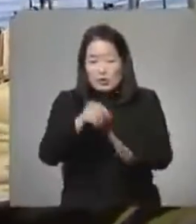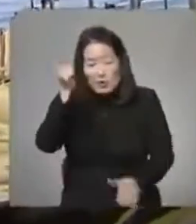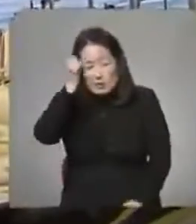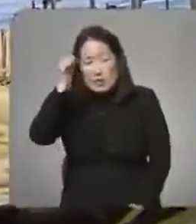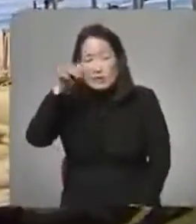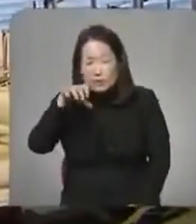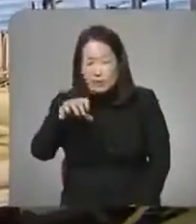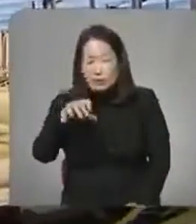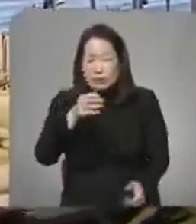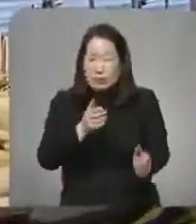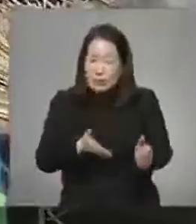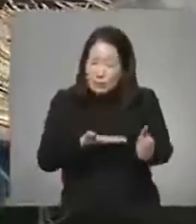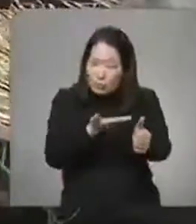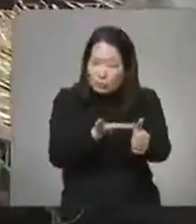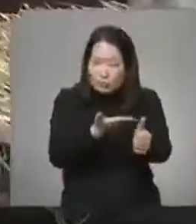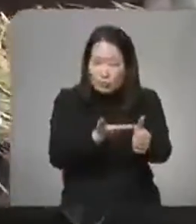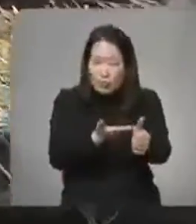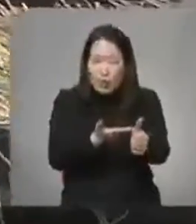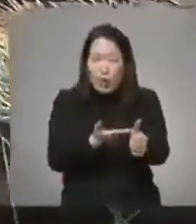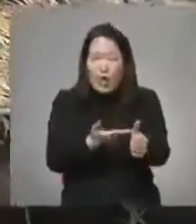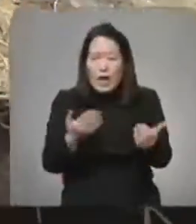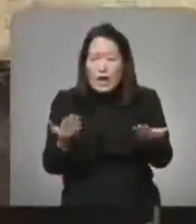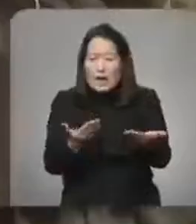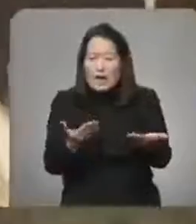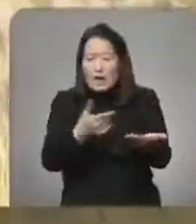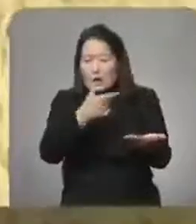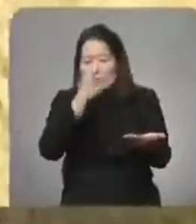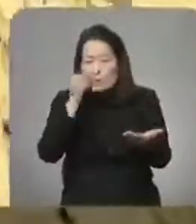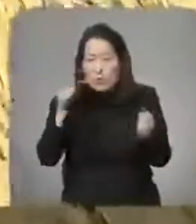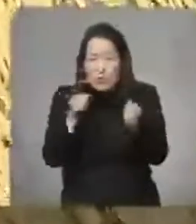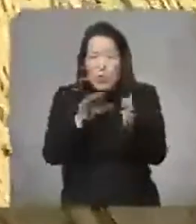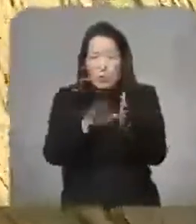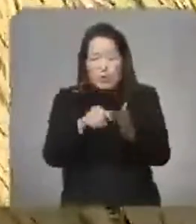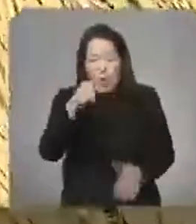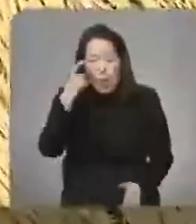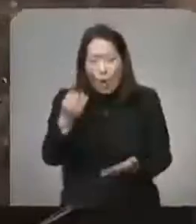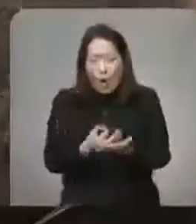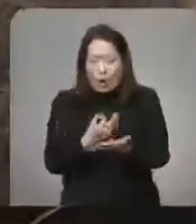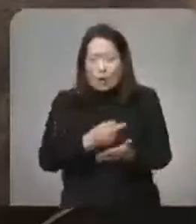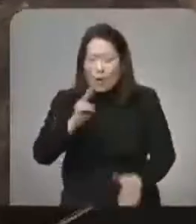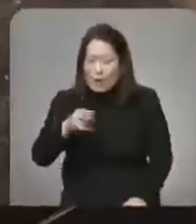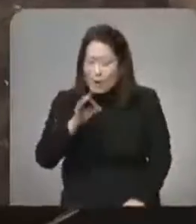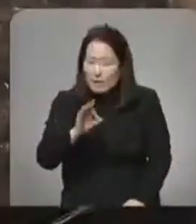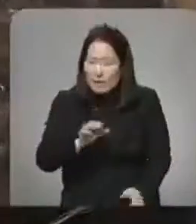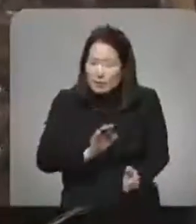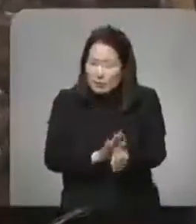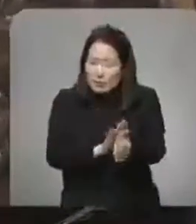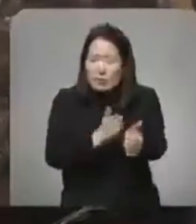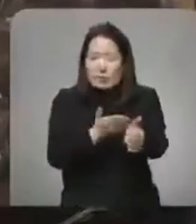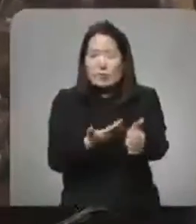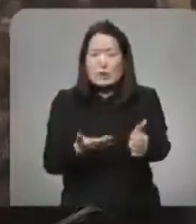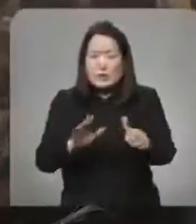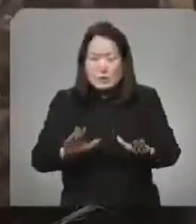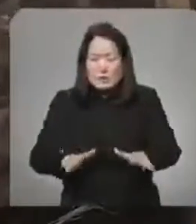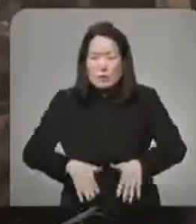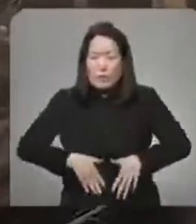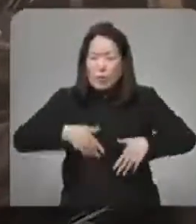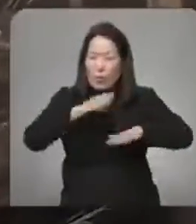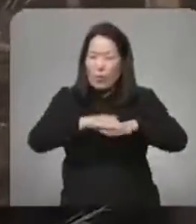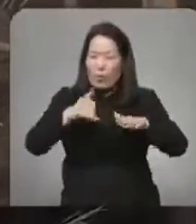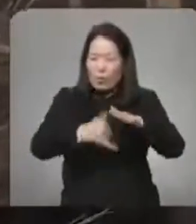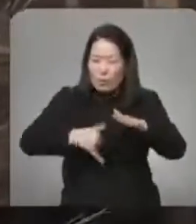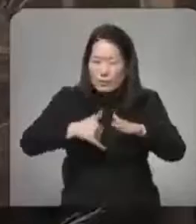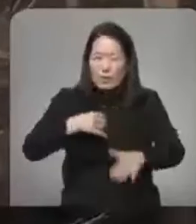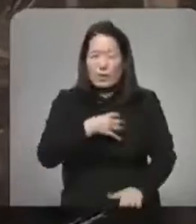마련해 주고 일이 적은 겨울철에도 월급을 200만원 넘게 줬어 농장 주인은 당장 동 농사가 막막해 졌습니다